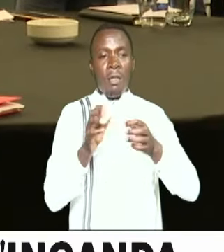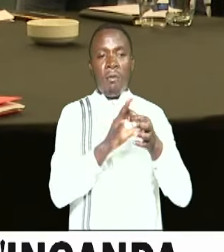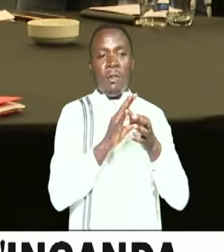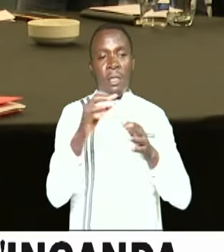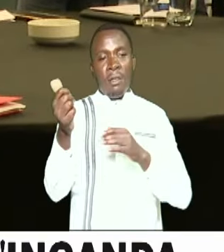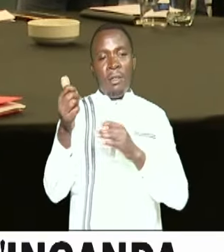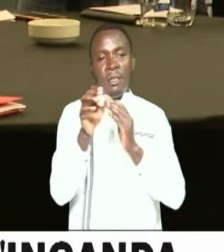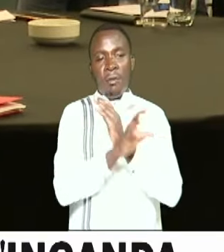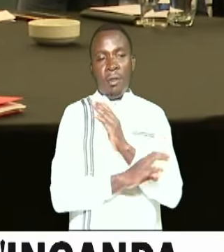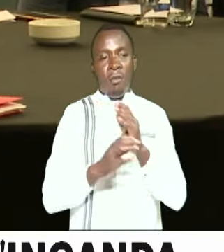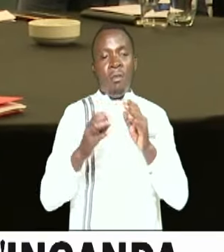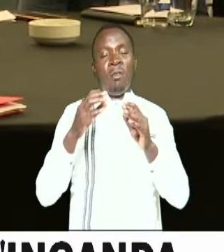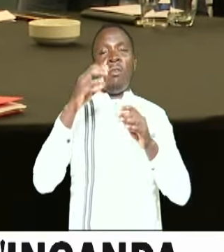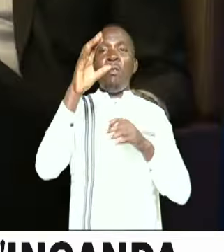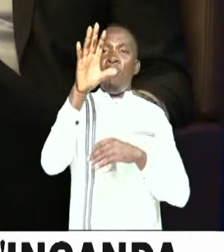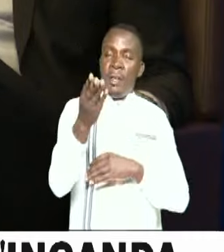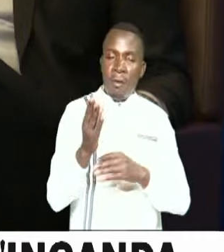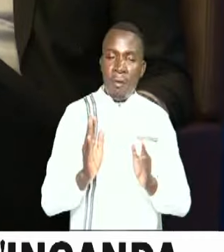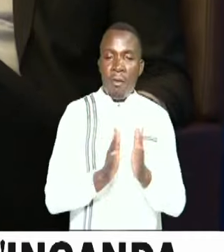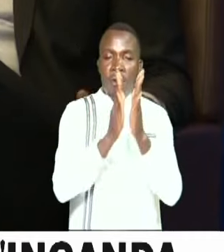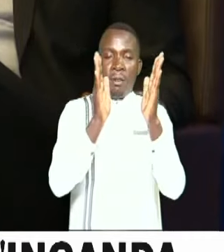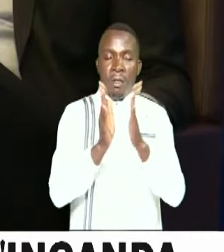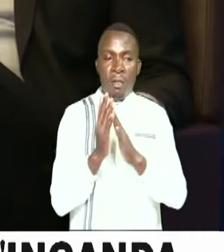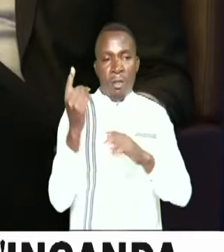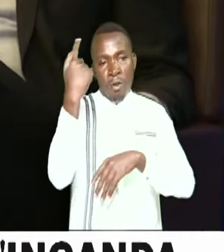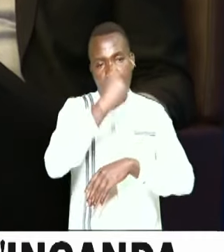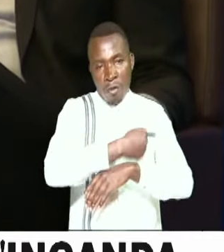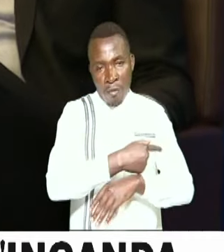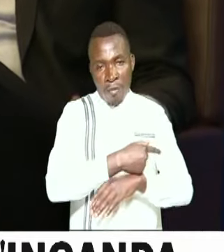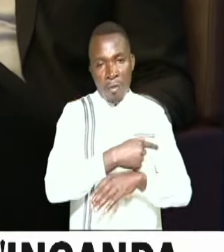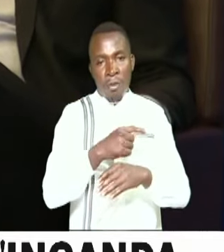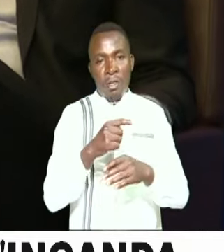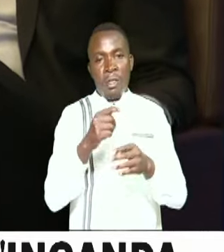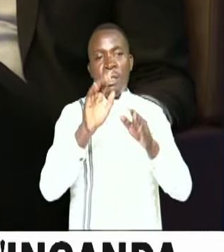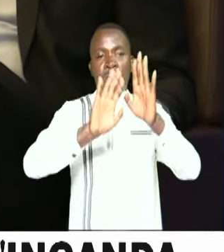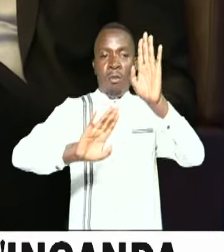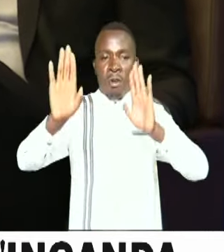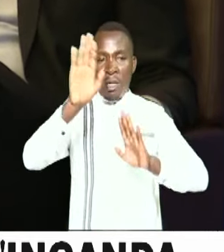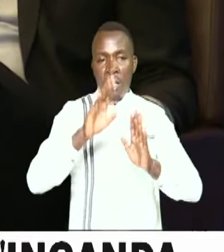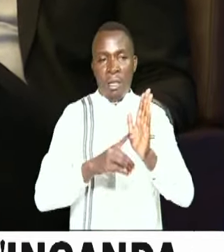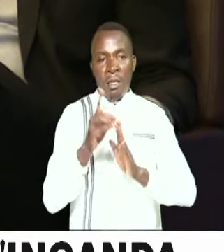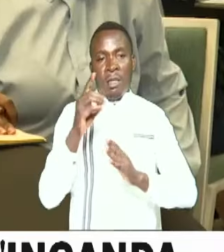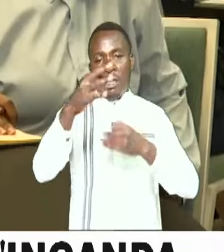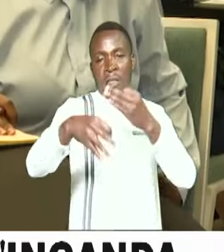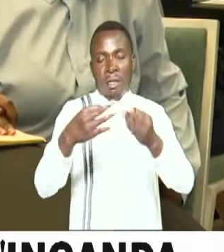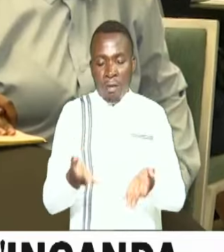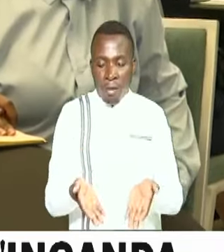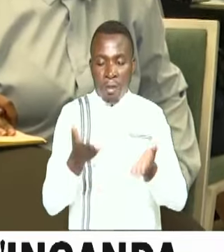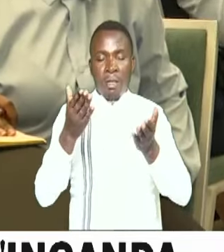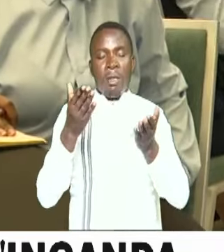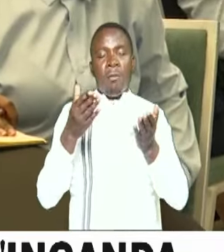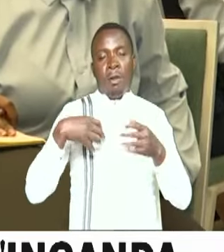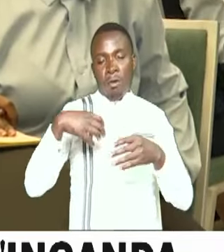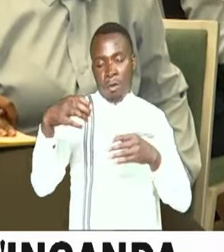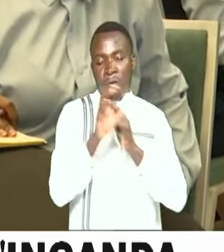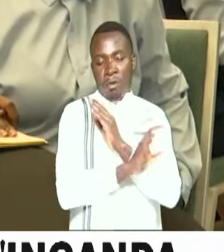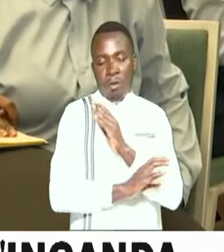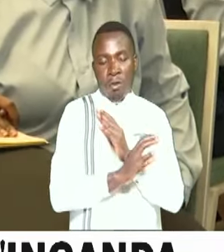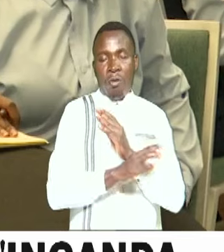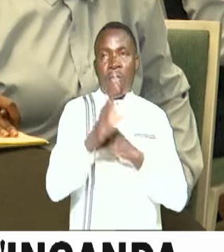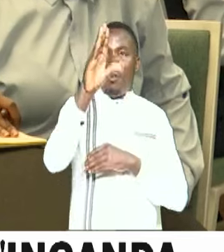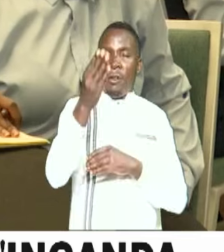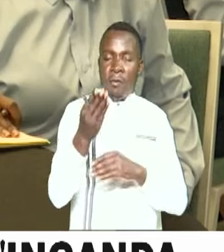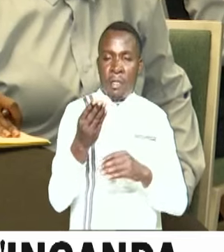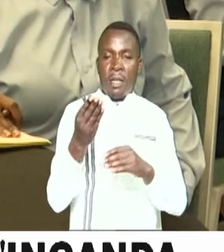bya Afurika kwizihiza umunsi wahariwe kuzirikana uruhare rw'iterambere ry'inganda mu kuzamura ubukungu bw'ibihugu by'uyu mugabane. By'umwihariko ku rwego